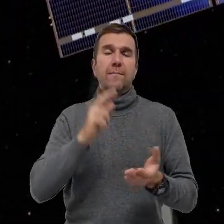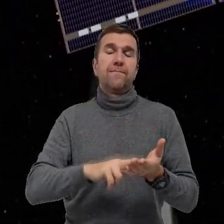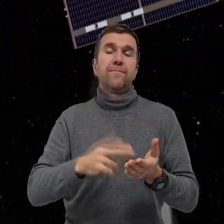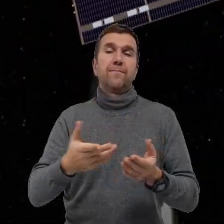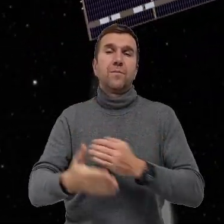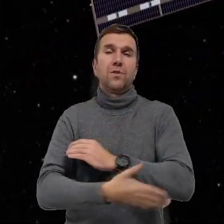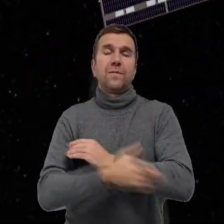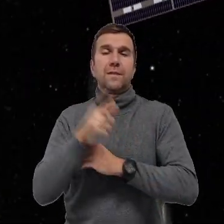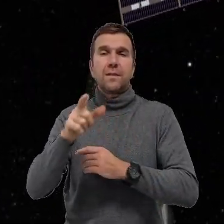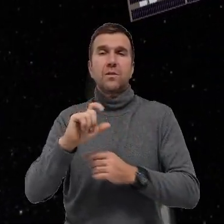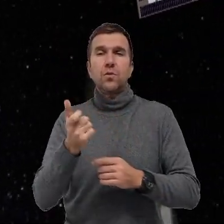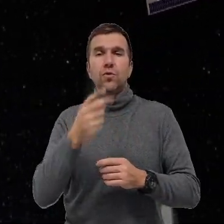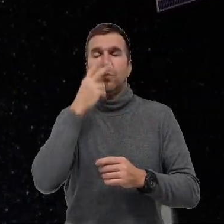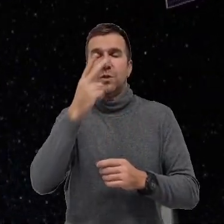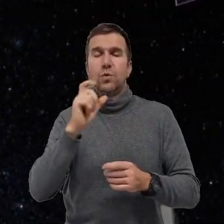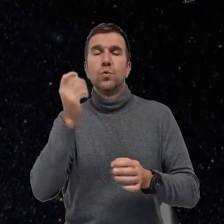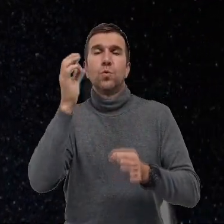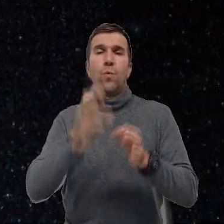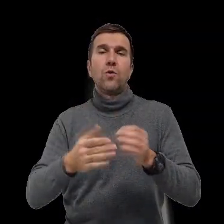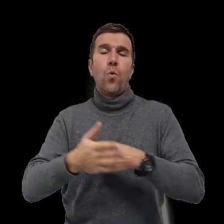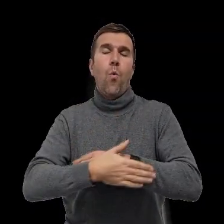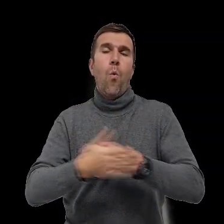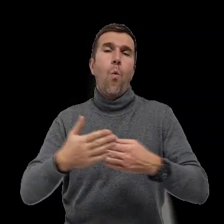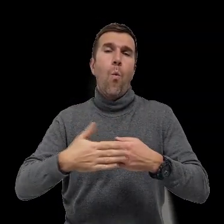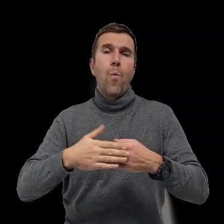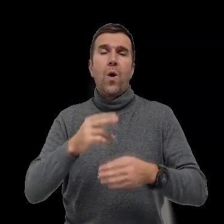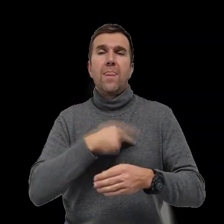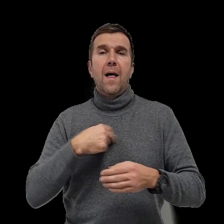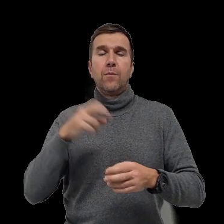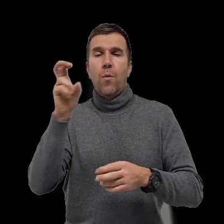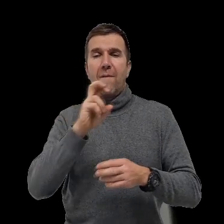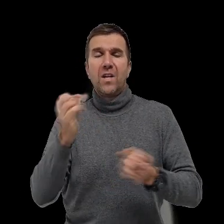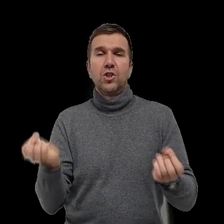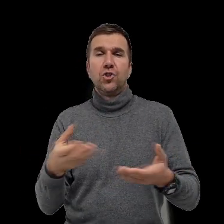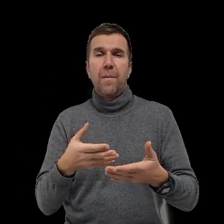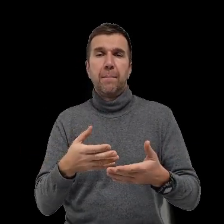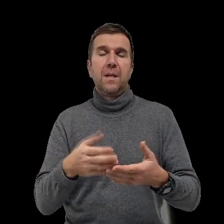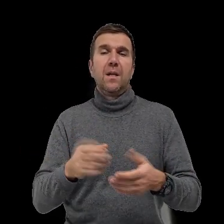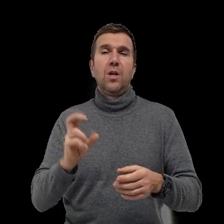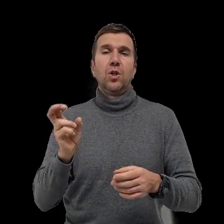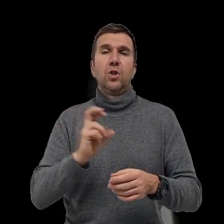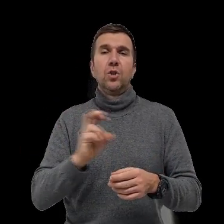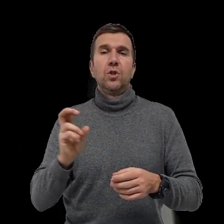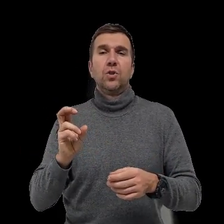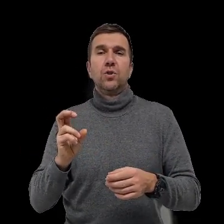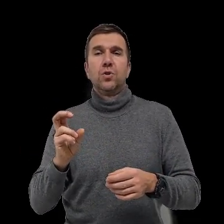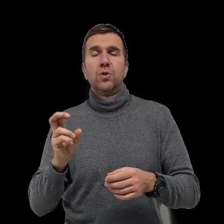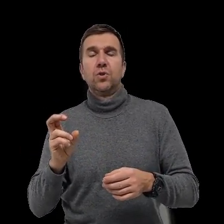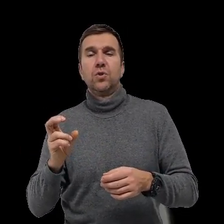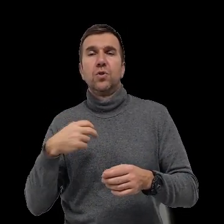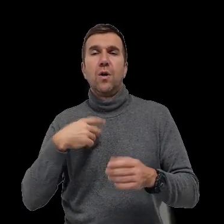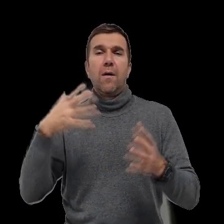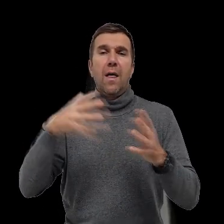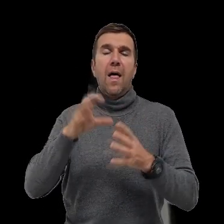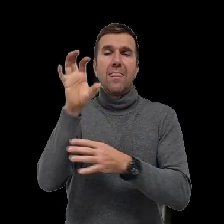bazie tego, że jesteśmy w stanie zobaczyć, co jest dokładnie obok nas dzięki obserwacji Ziemi, czy też jesteśmy w stanie nawigować